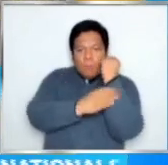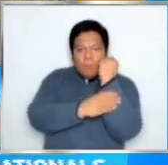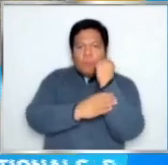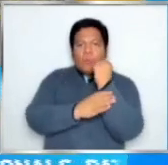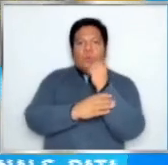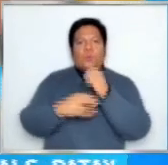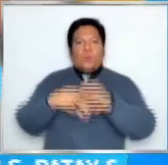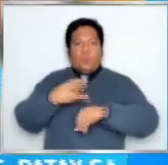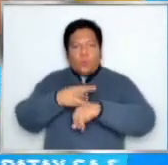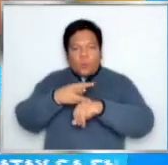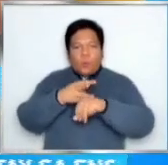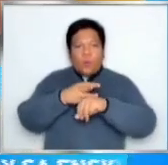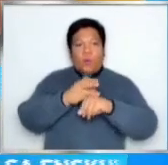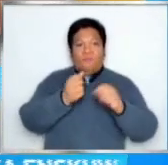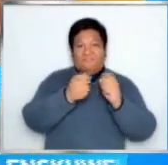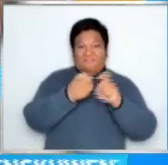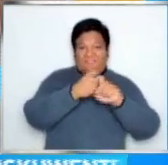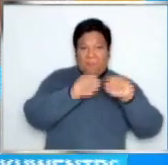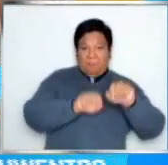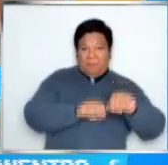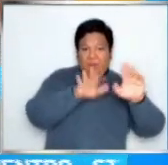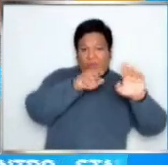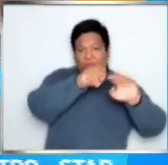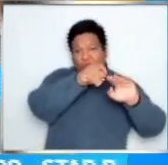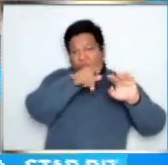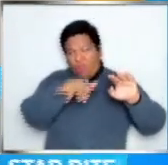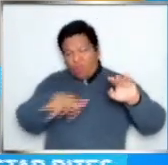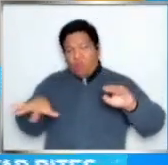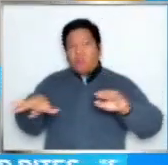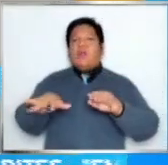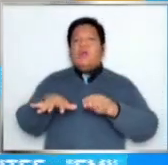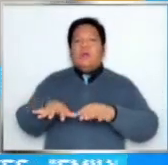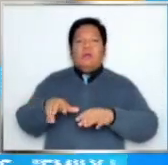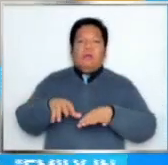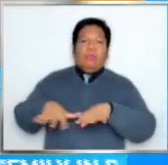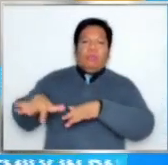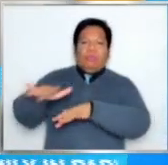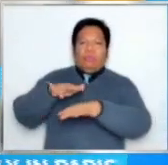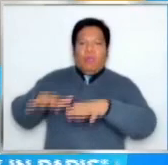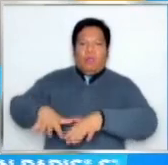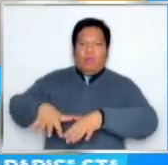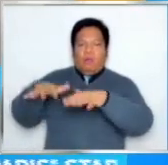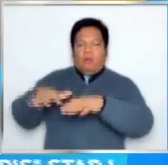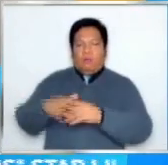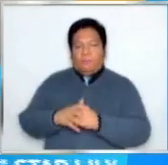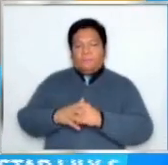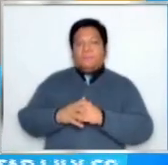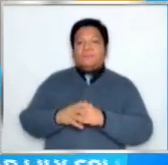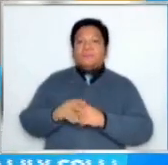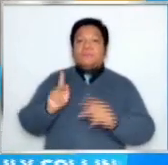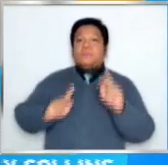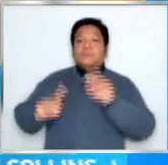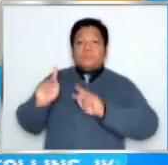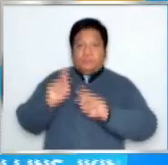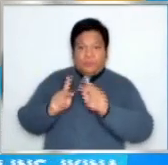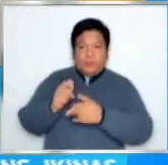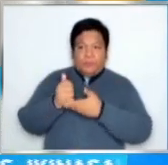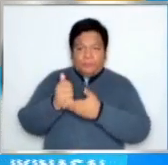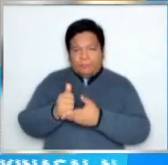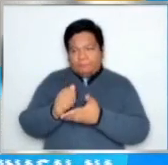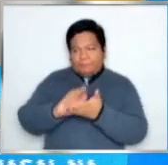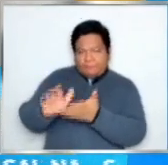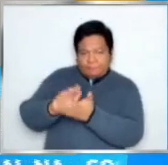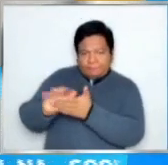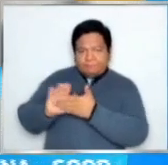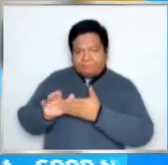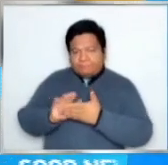na Panabutan River dahil sa mahigit 3 oras na ulan. Nagtulong-tulong na ang mga residente para ligpitin ang mga kalat. Bumaha rin sa